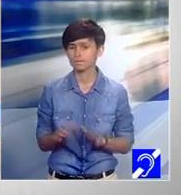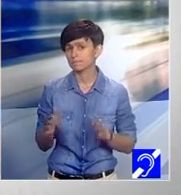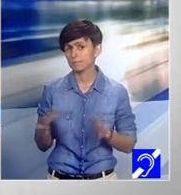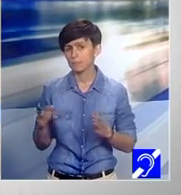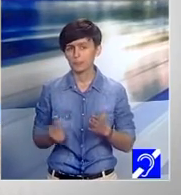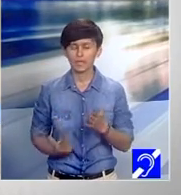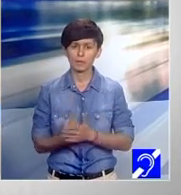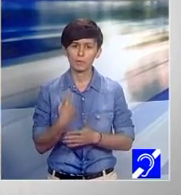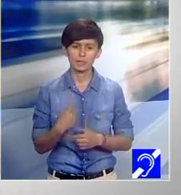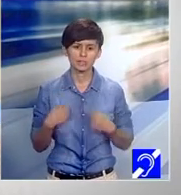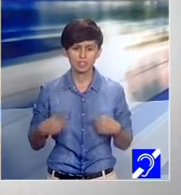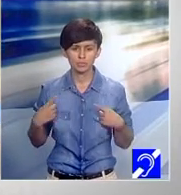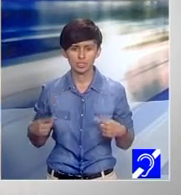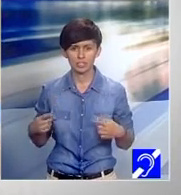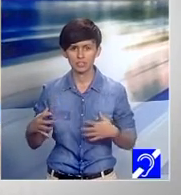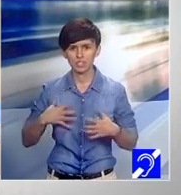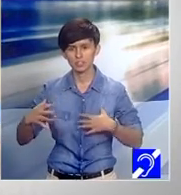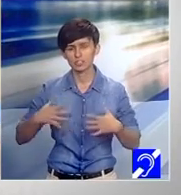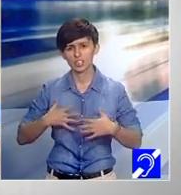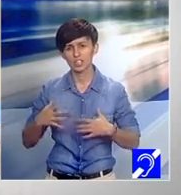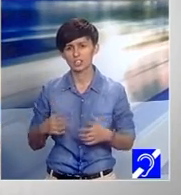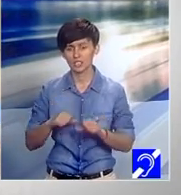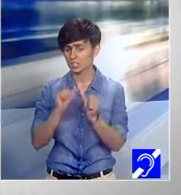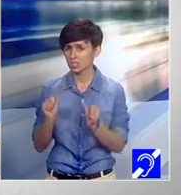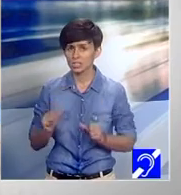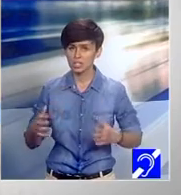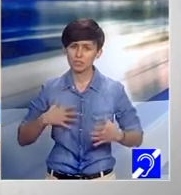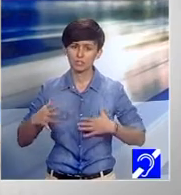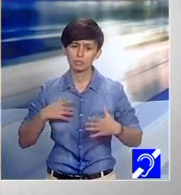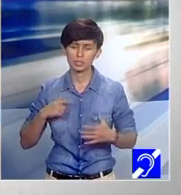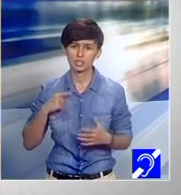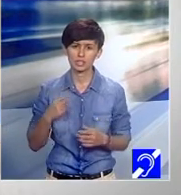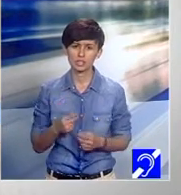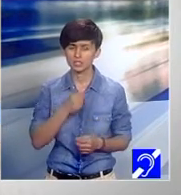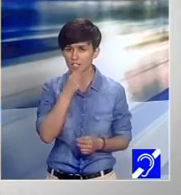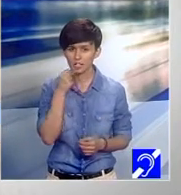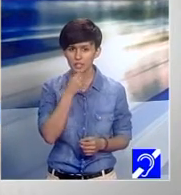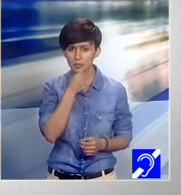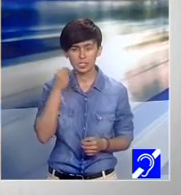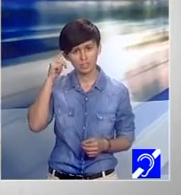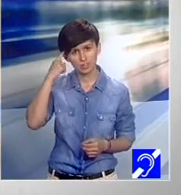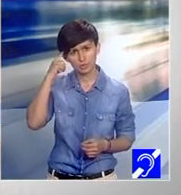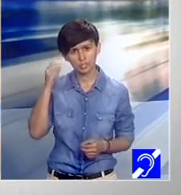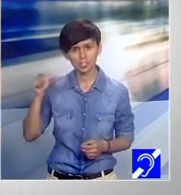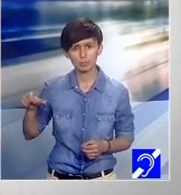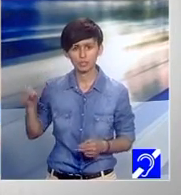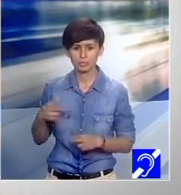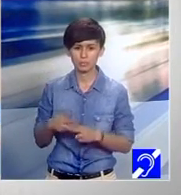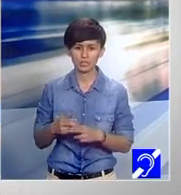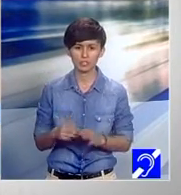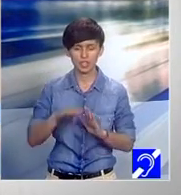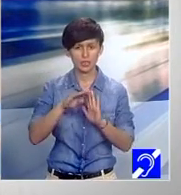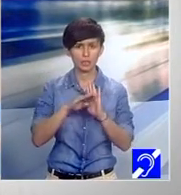apare diferit ca și artă, ca și formă de artă, este benefică psihic pentru bolnavi și nu numai. Programul